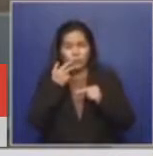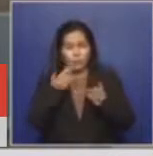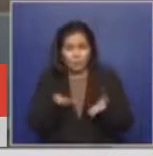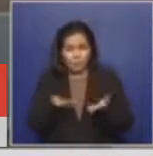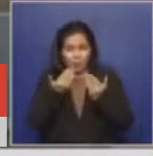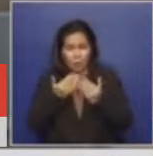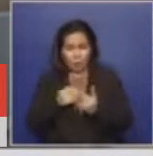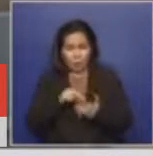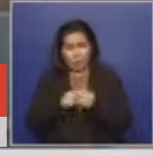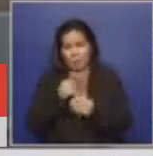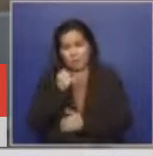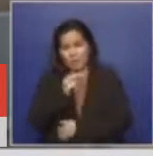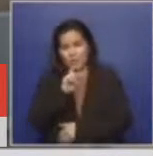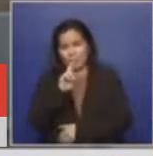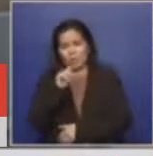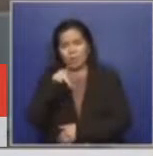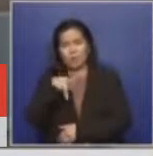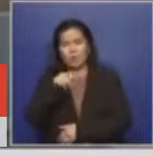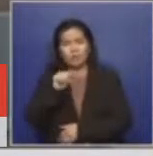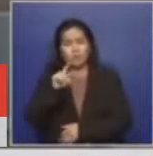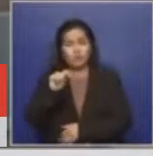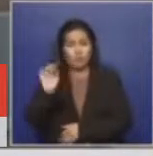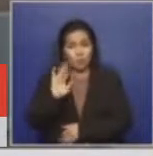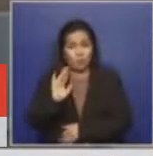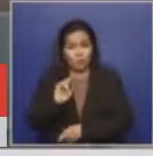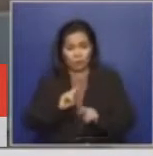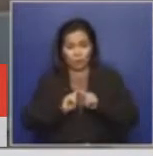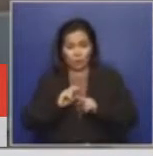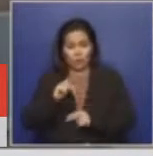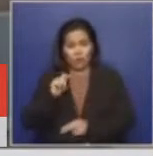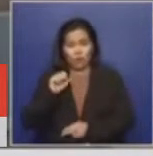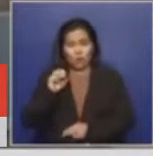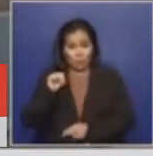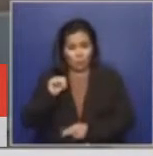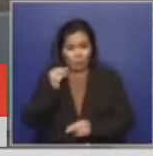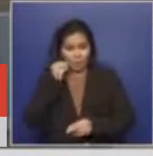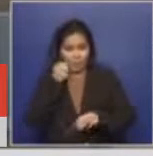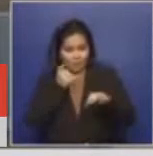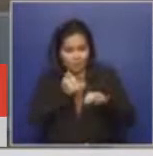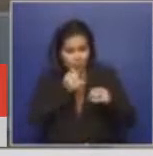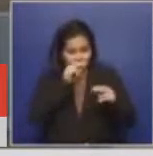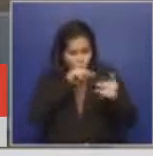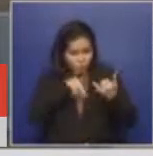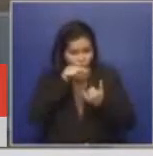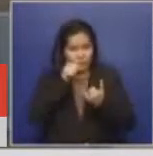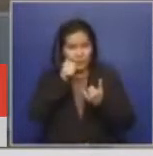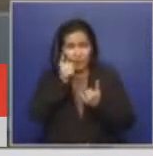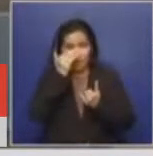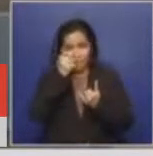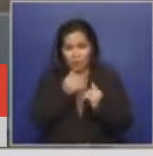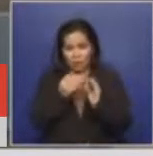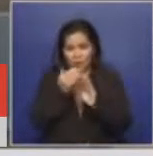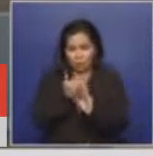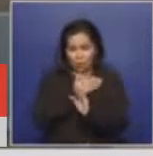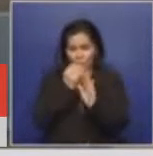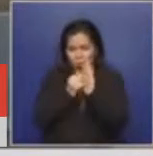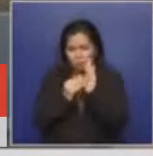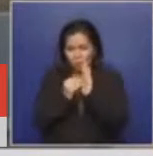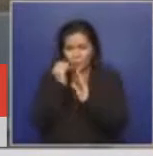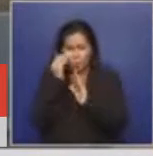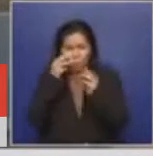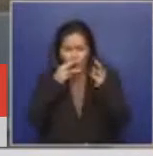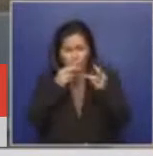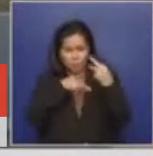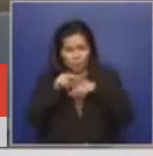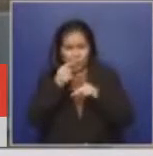องไปถึงรบสต.เลยครับให้อสม.ไปตรวจถึงบ้านตอนนี้เนี่ยอสม.ได้รับการอบรมในการตรวจน้ำตาลแล้วแล้วก็เ